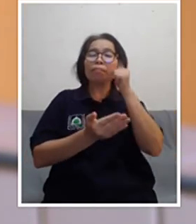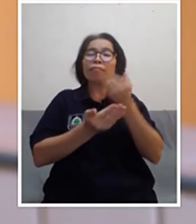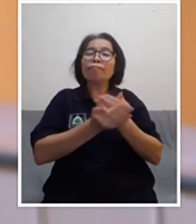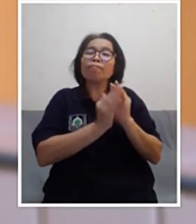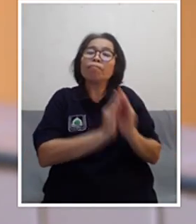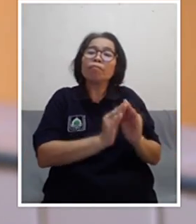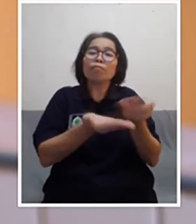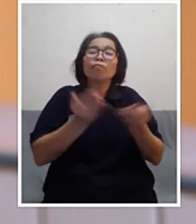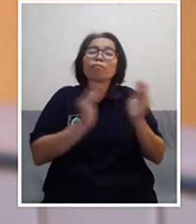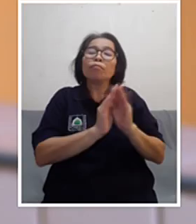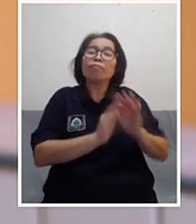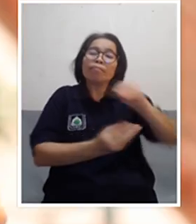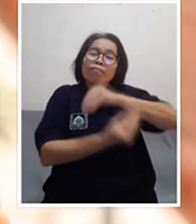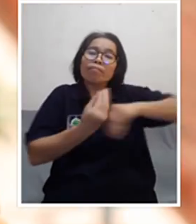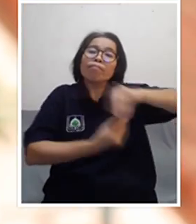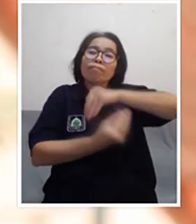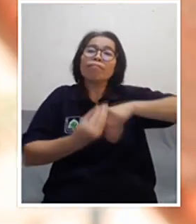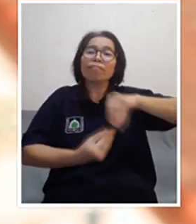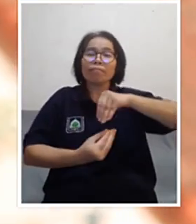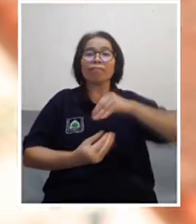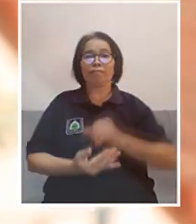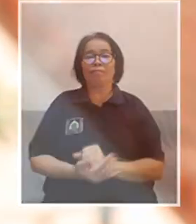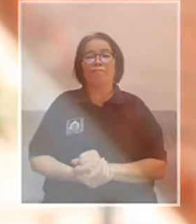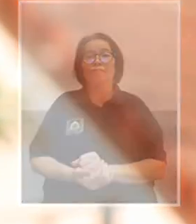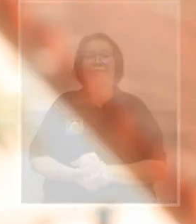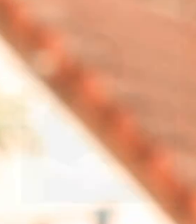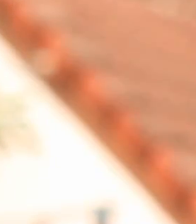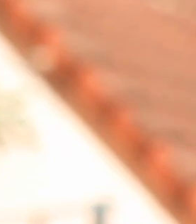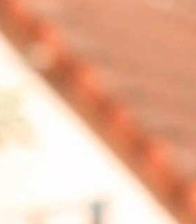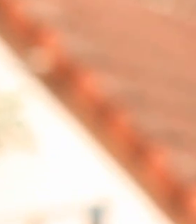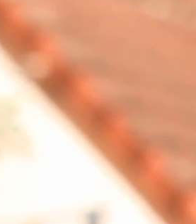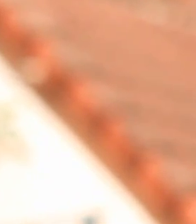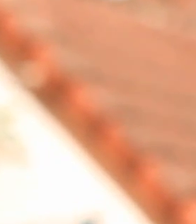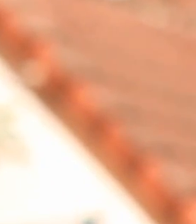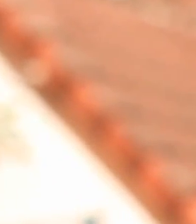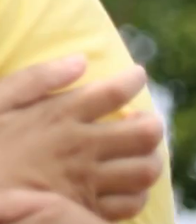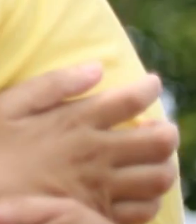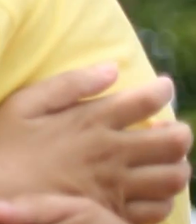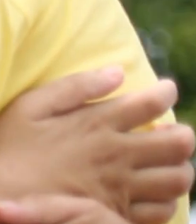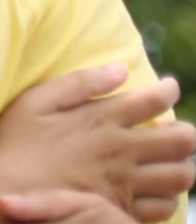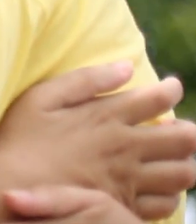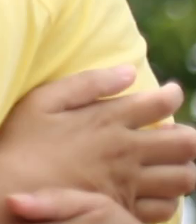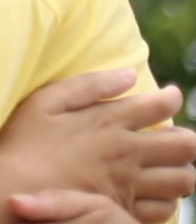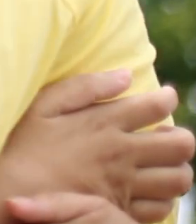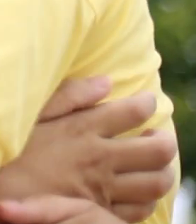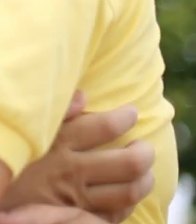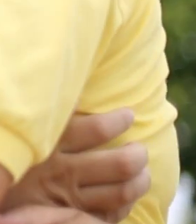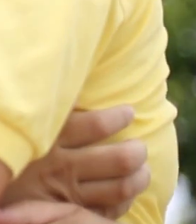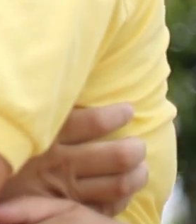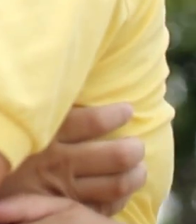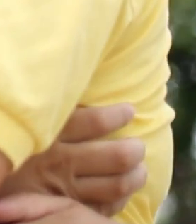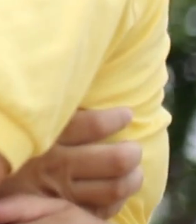ครัวนี่แหละค่ะ อ